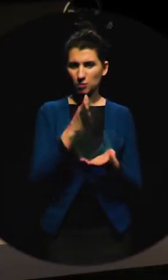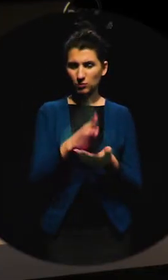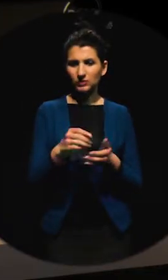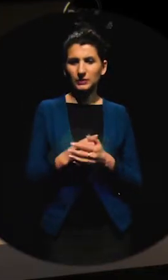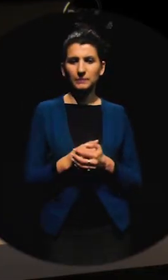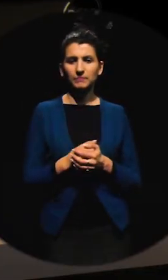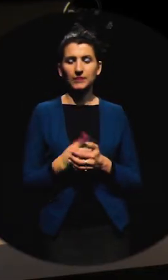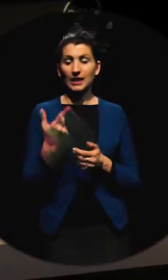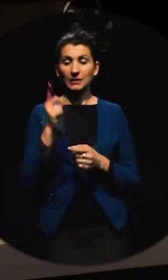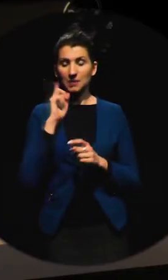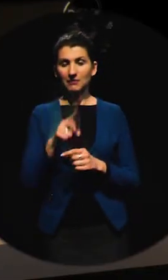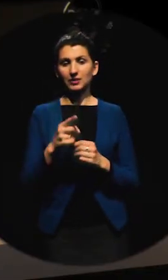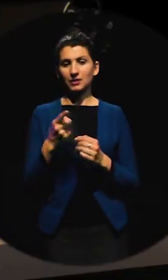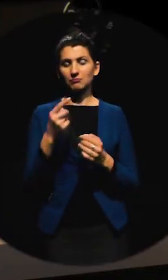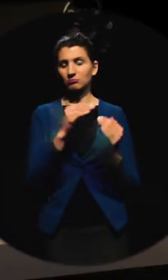podrzędnej.